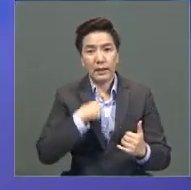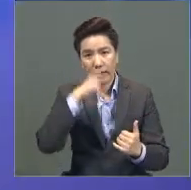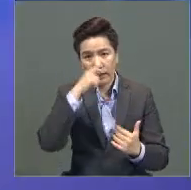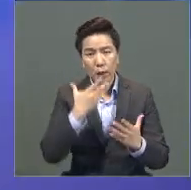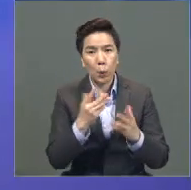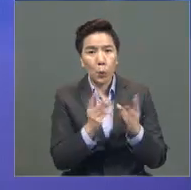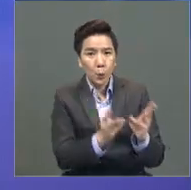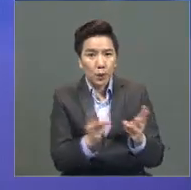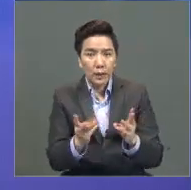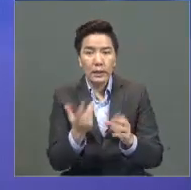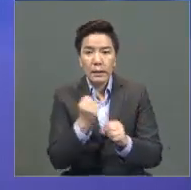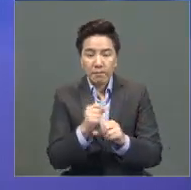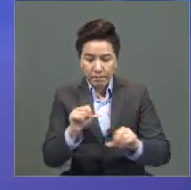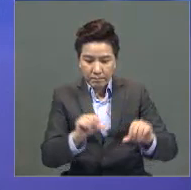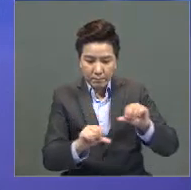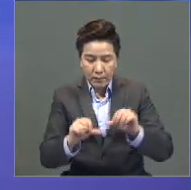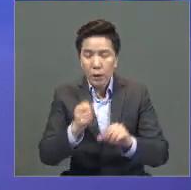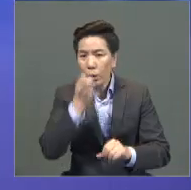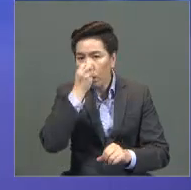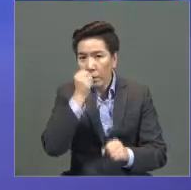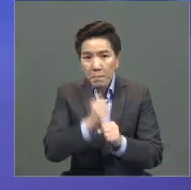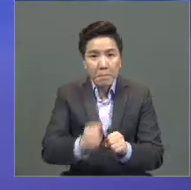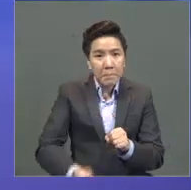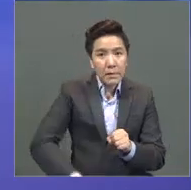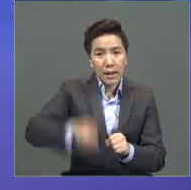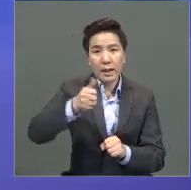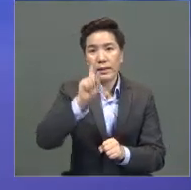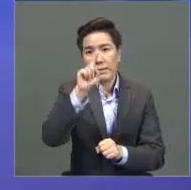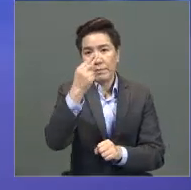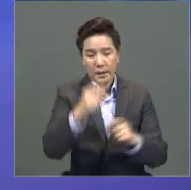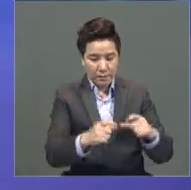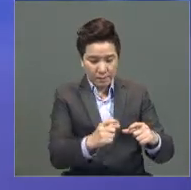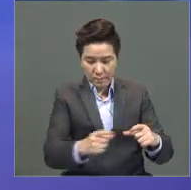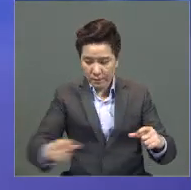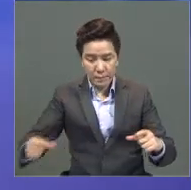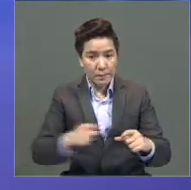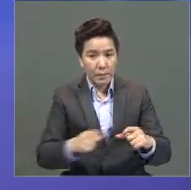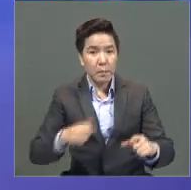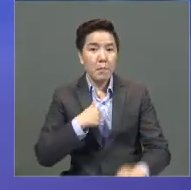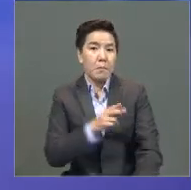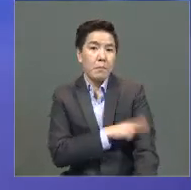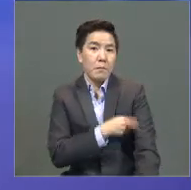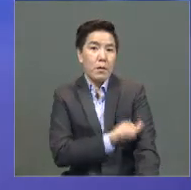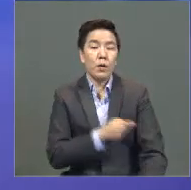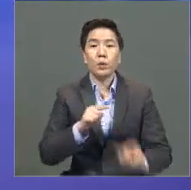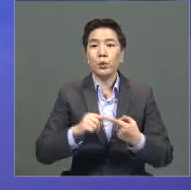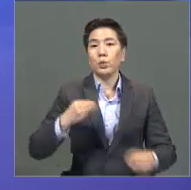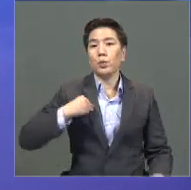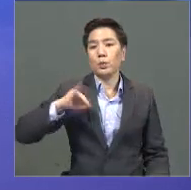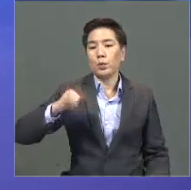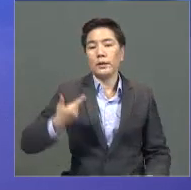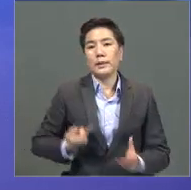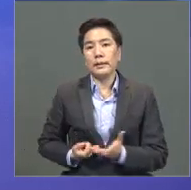บ้านเราจะสามารถผลิตวัคซีนสำหรับทดลองได้จำนวน 100นะครับขณะที่คณะแพทยศาสตร์จุฬาฯ